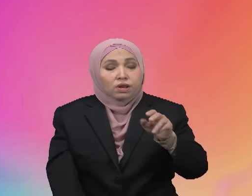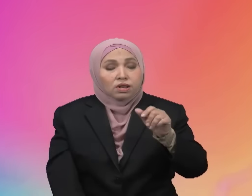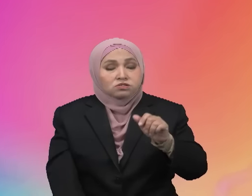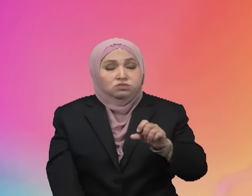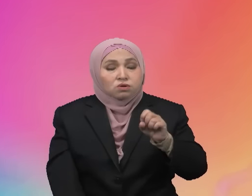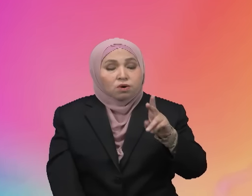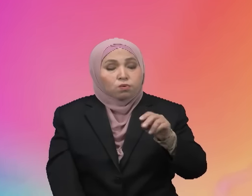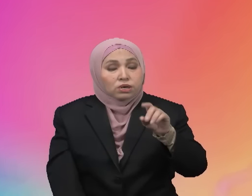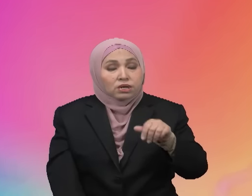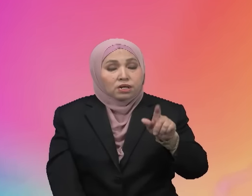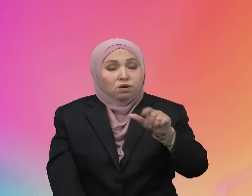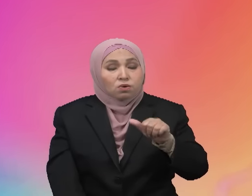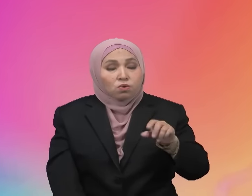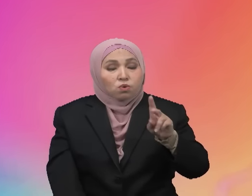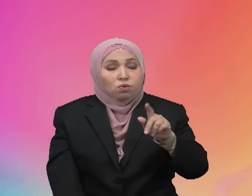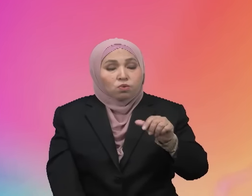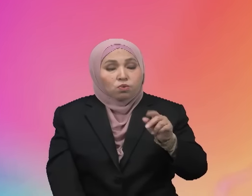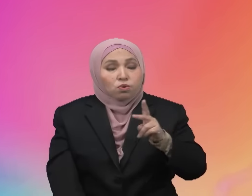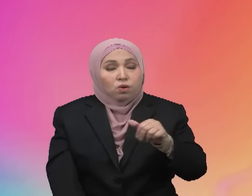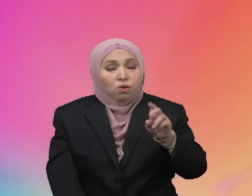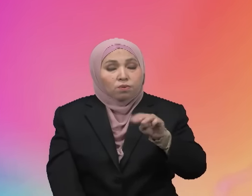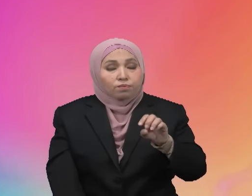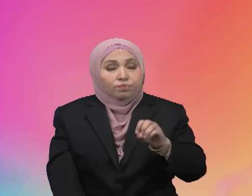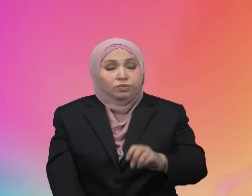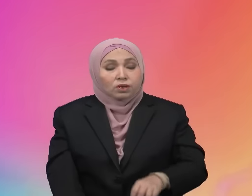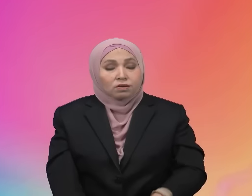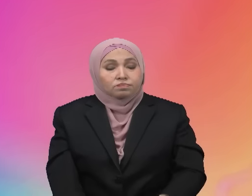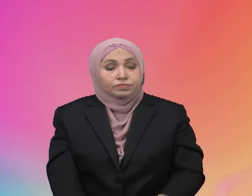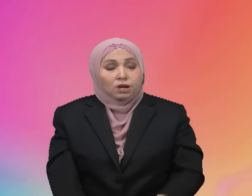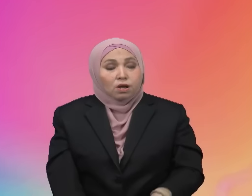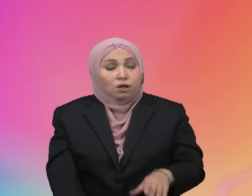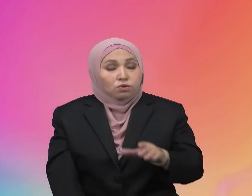zukhrufal qawli ghurura.